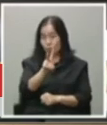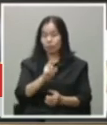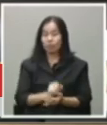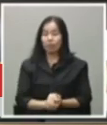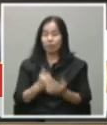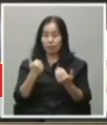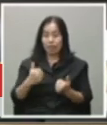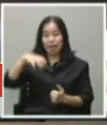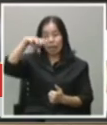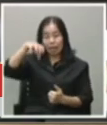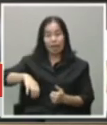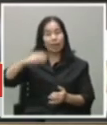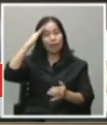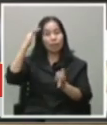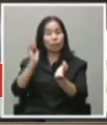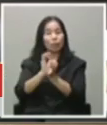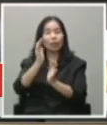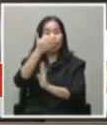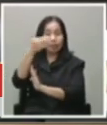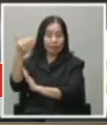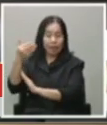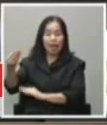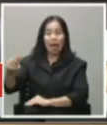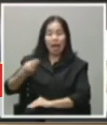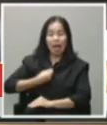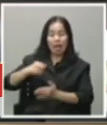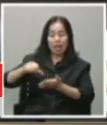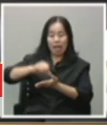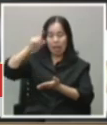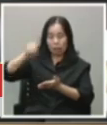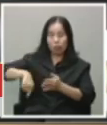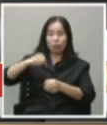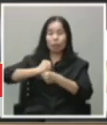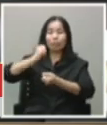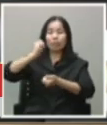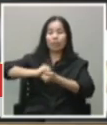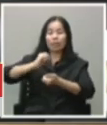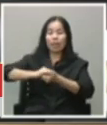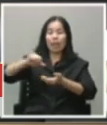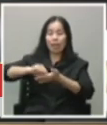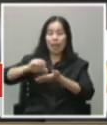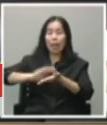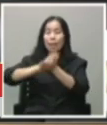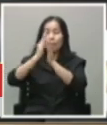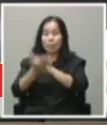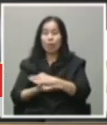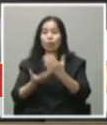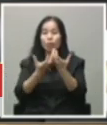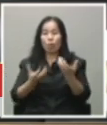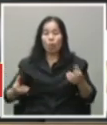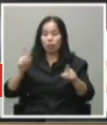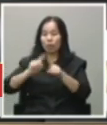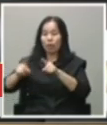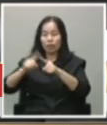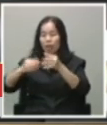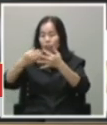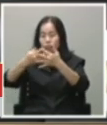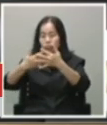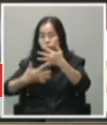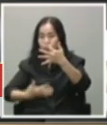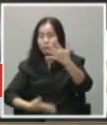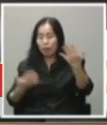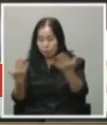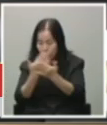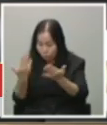ำนักงานตำรวจแห่งชาติให้แก้ไขสัญญาและมีการเปลี่ยนแปลงสินค้าหลายตัวครับท่านประธ